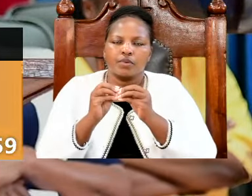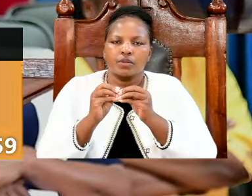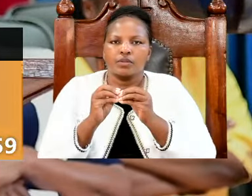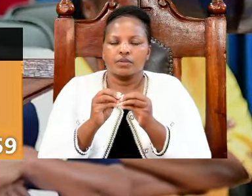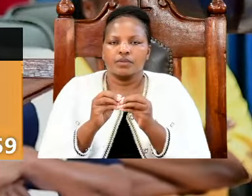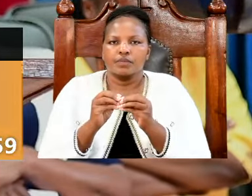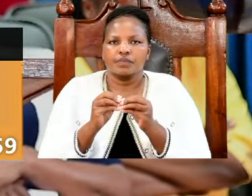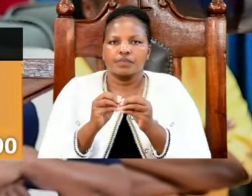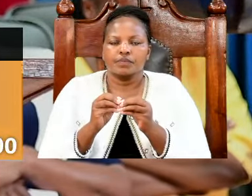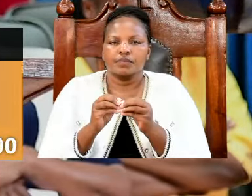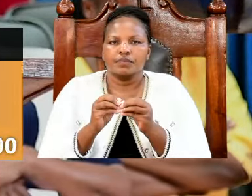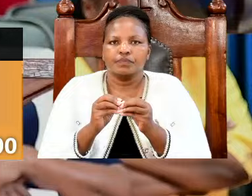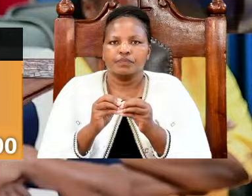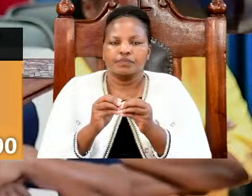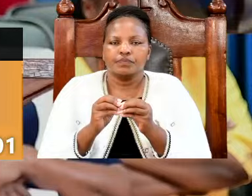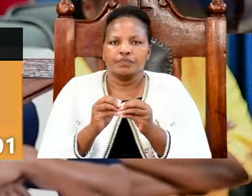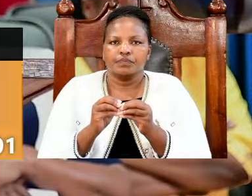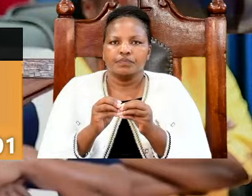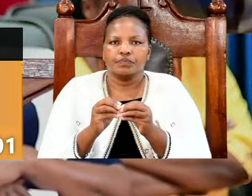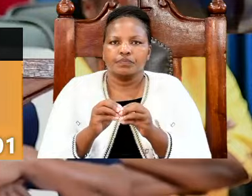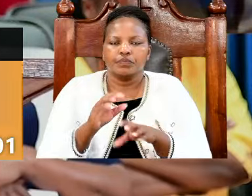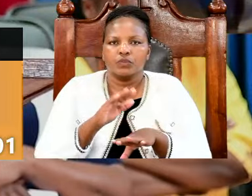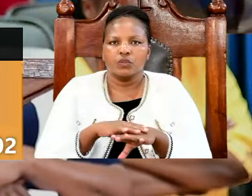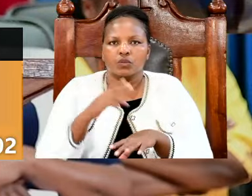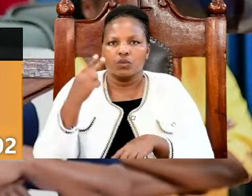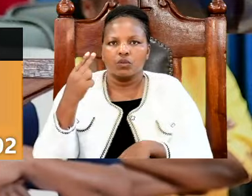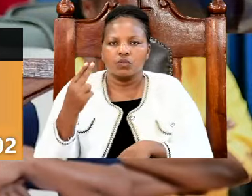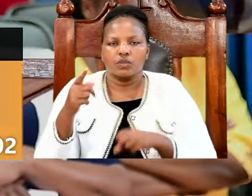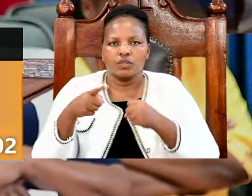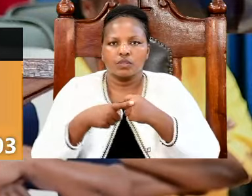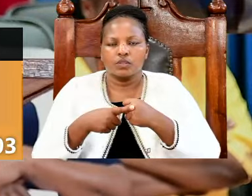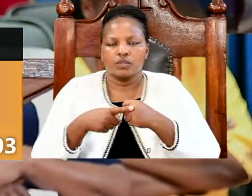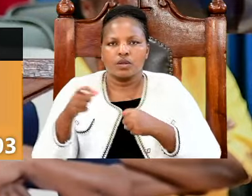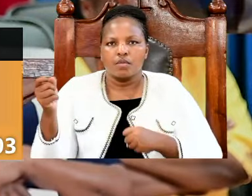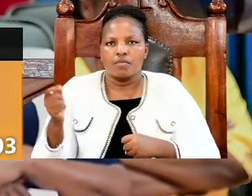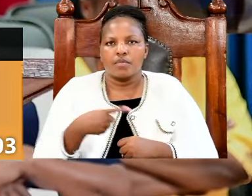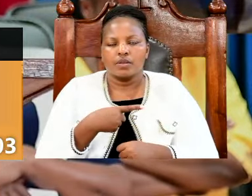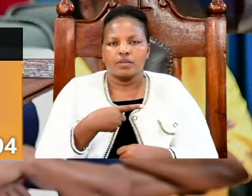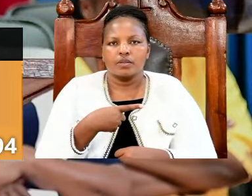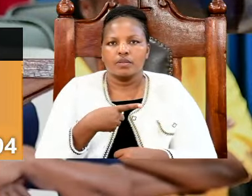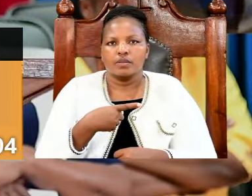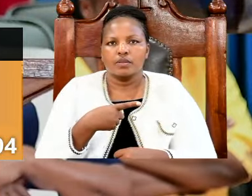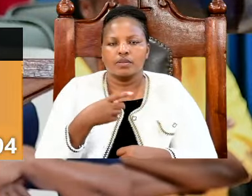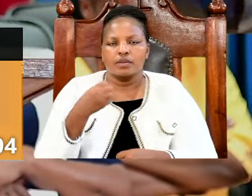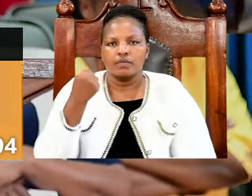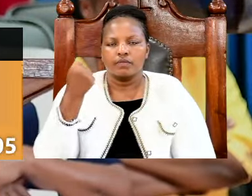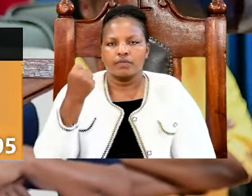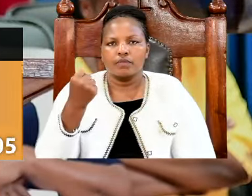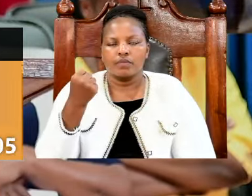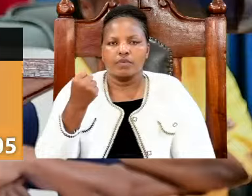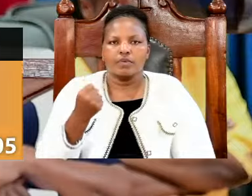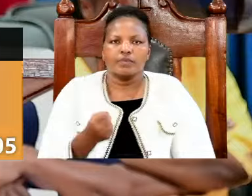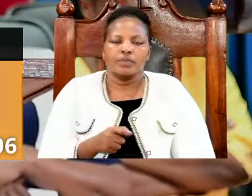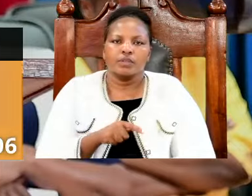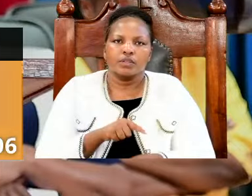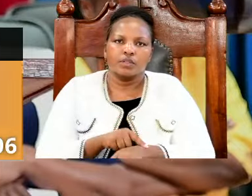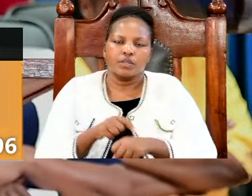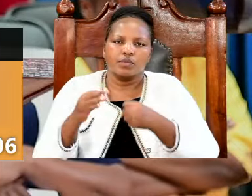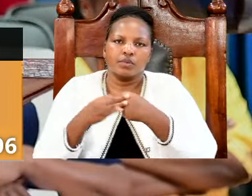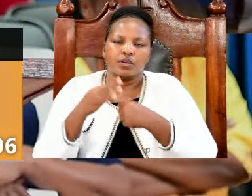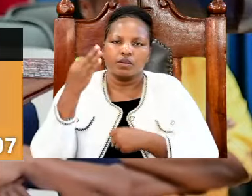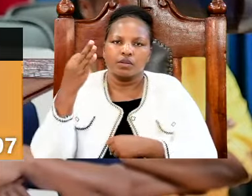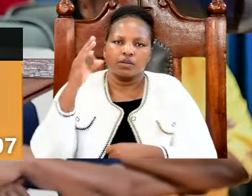katika kanisa la PCEA Kibwesi tarehe 26 mwezi wa 5 mwaka huu saa